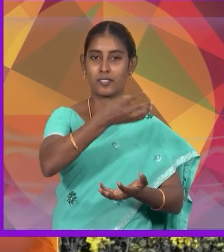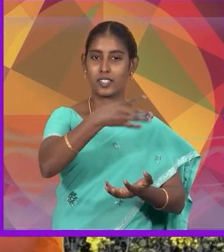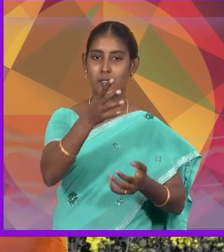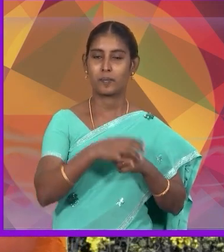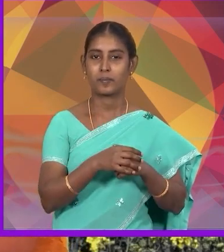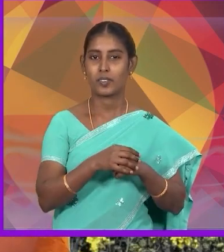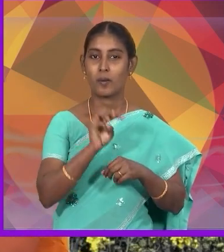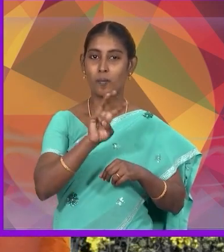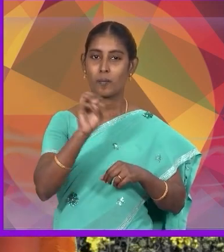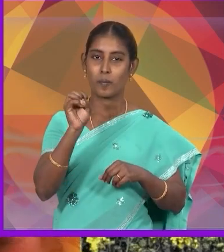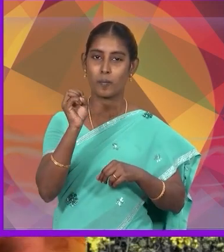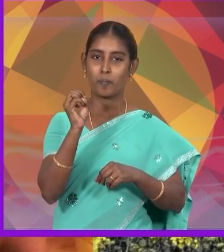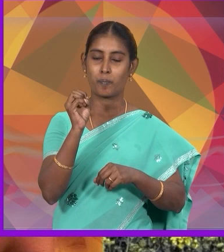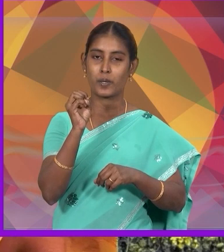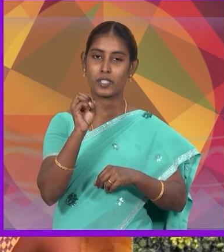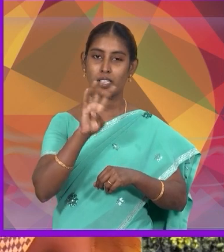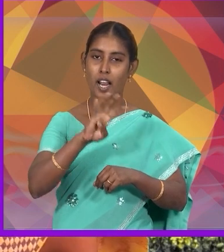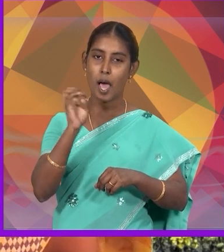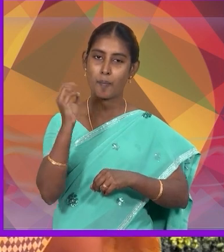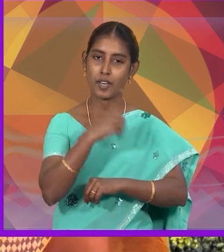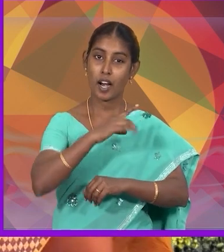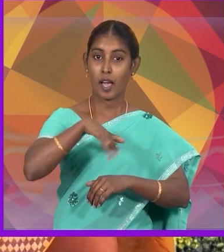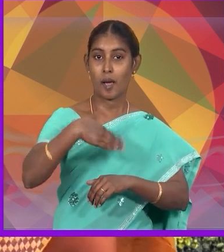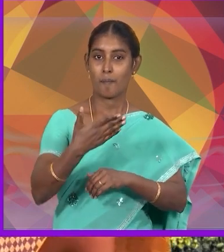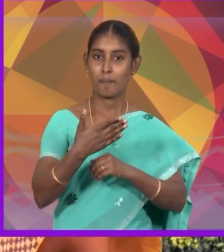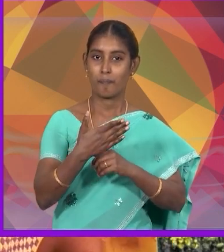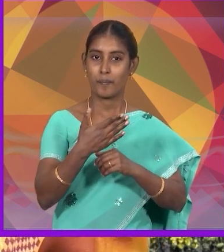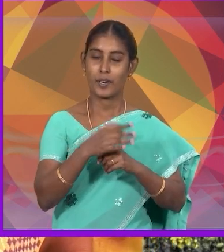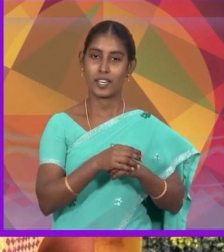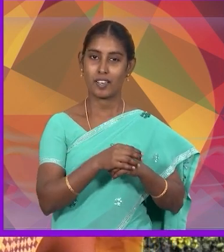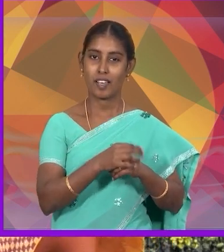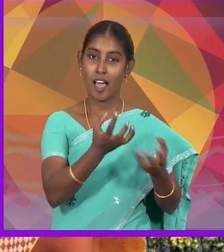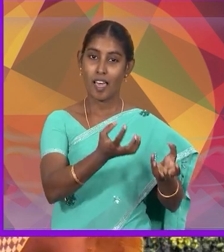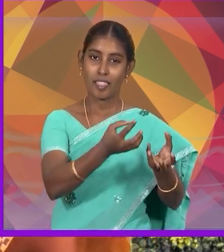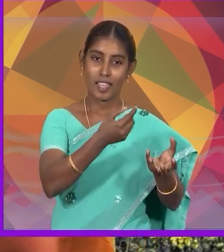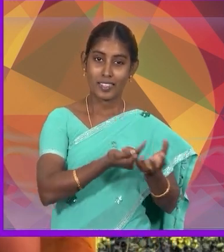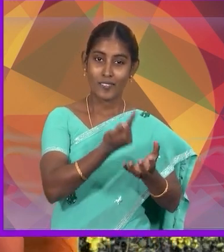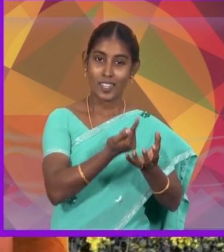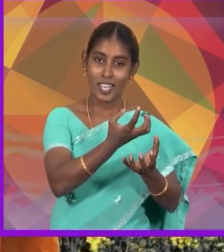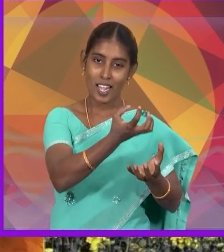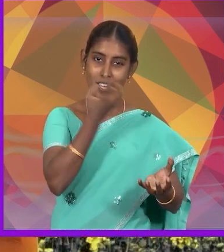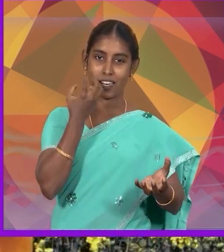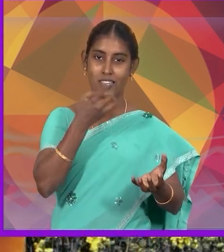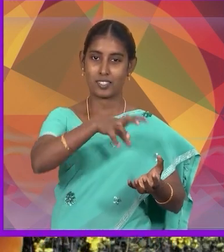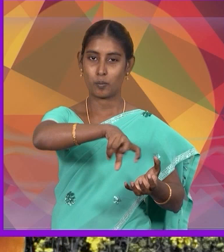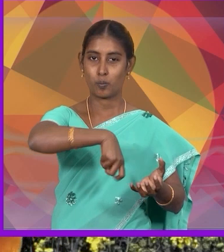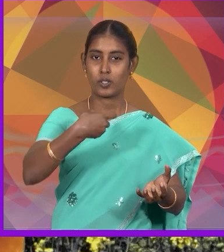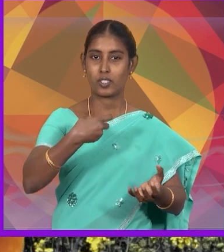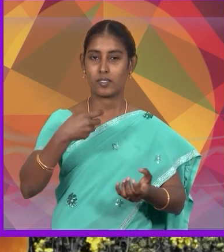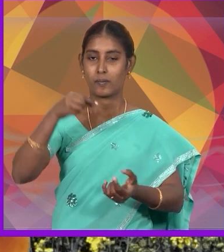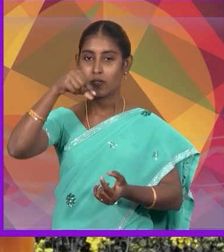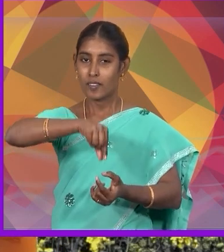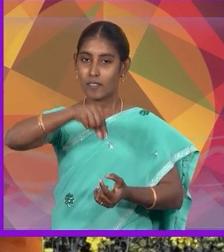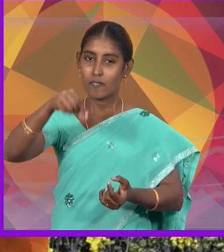அதுக்கப்புறம் 30-40 நாள் முன்ன அந்த உழவு ஓட்டி நாற்று நட வச்சிருக்க இதுல அந்த பயிரை நடுவாங்க. அப்ப அவங்க தாத்தா சொல்லுவாங்க, நீ